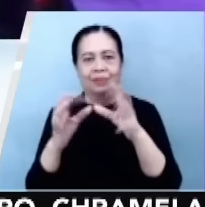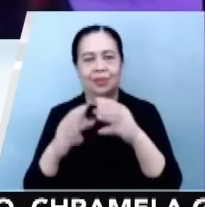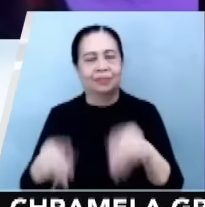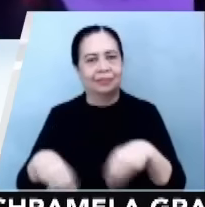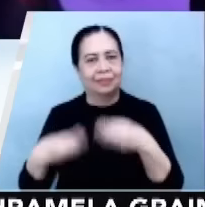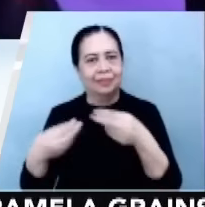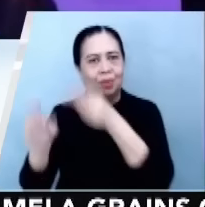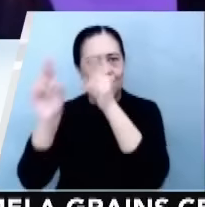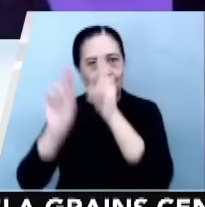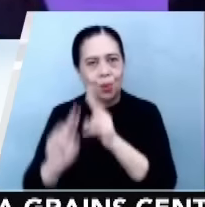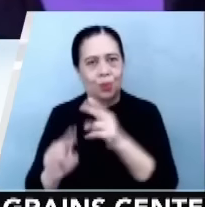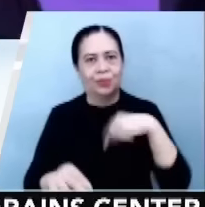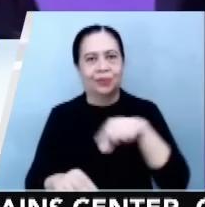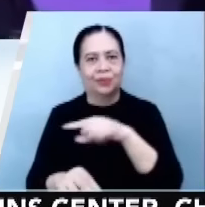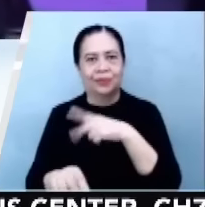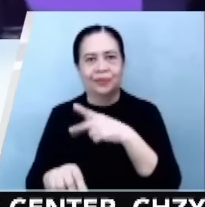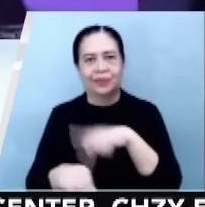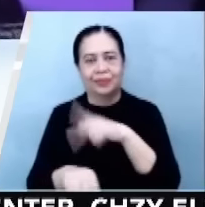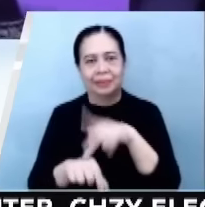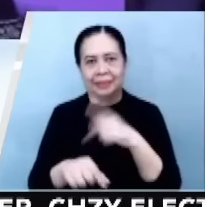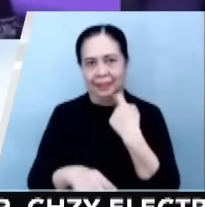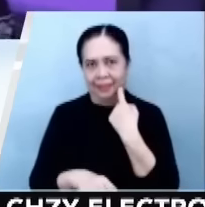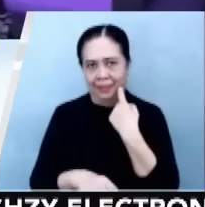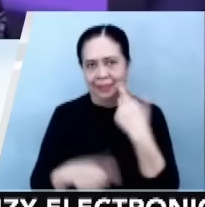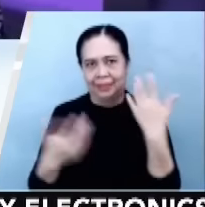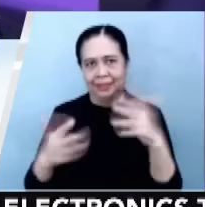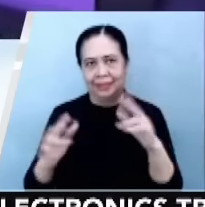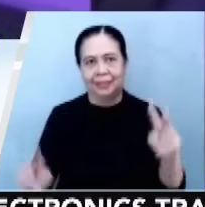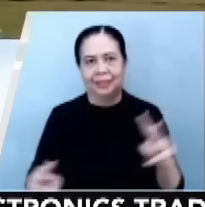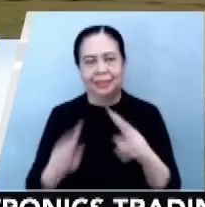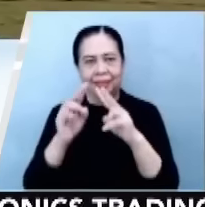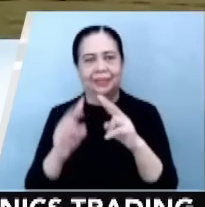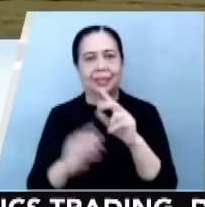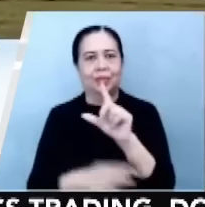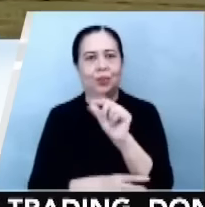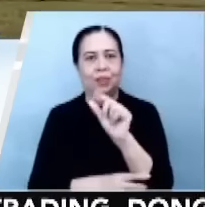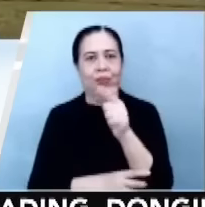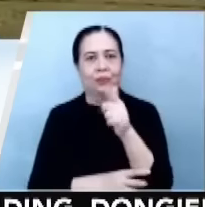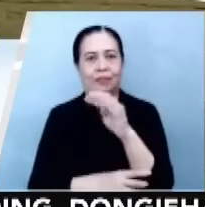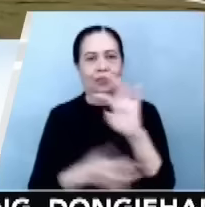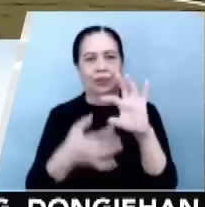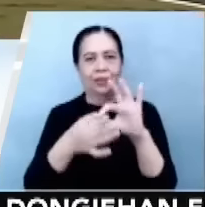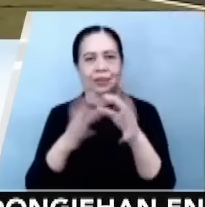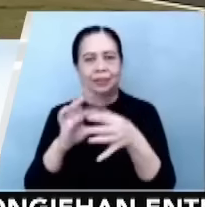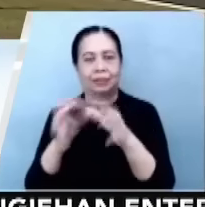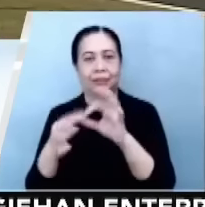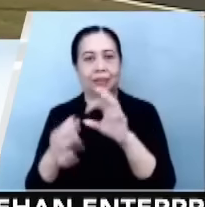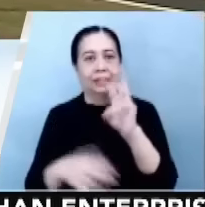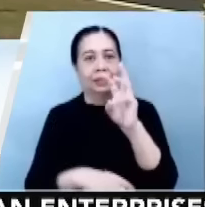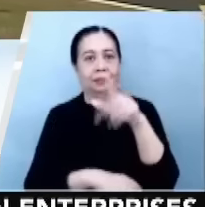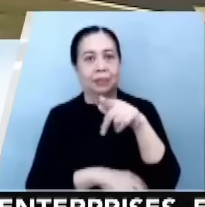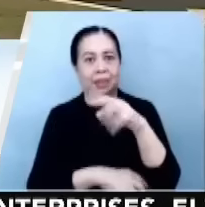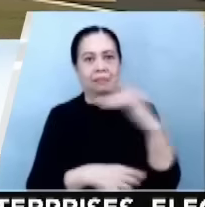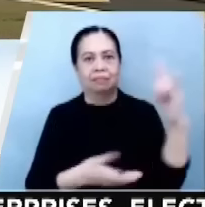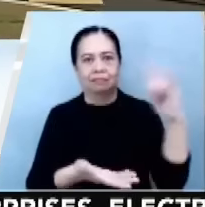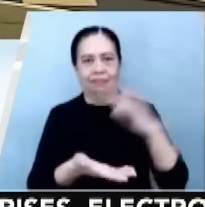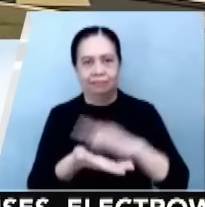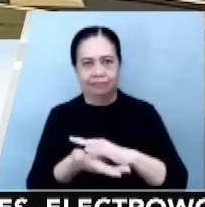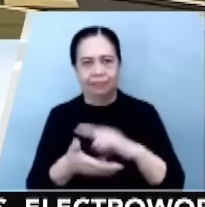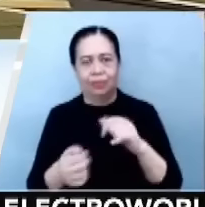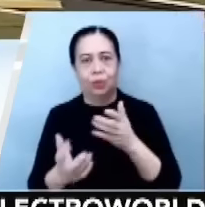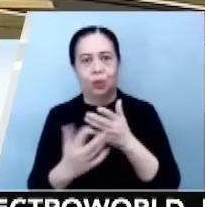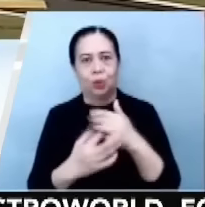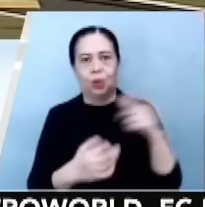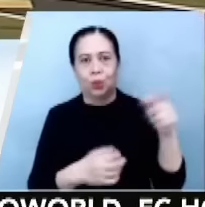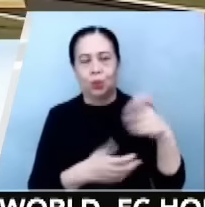ating bansa sa katatapos lang na Paris 2024 Olympics. Bandang alas 6 ng gabi sila inaasahan lalapag via chartered flight